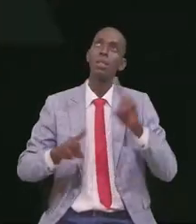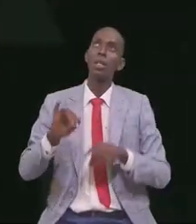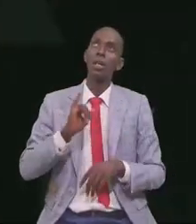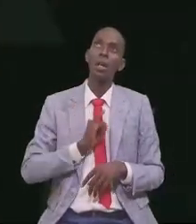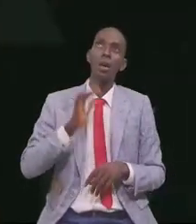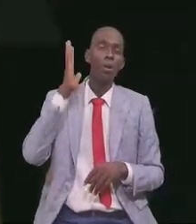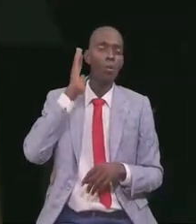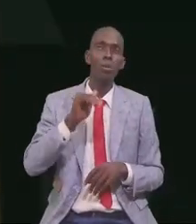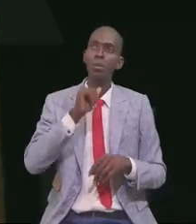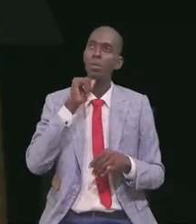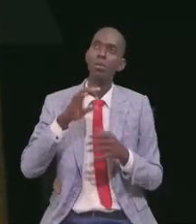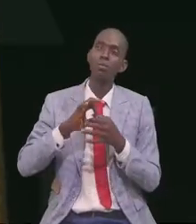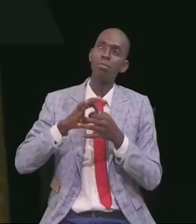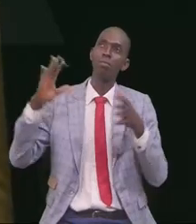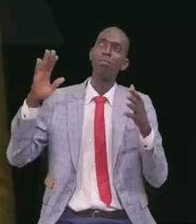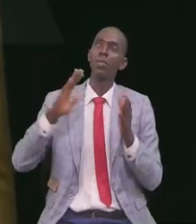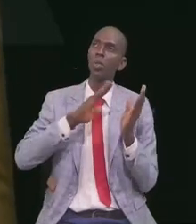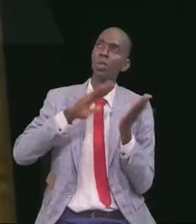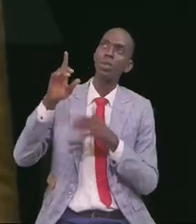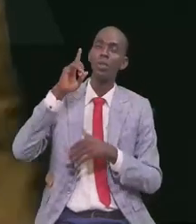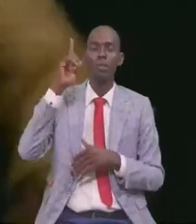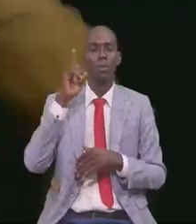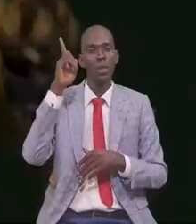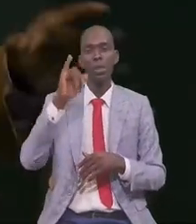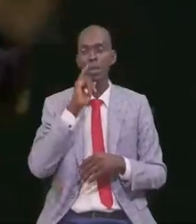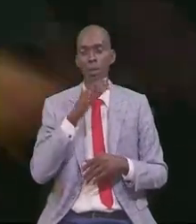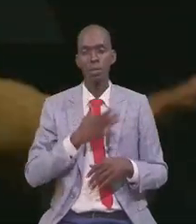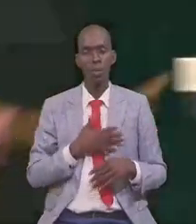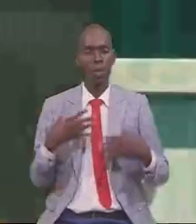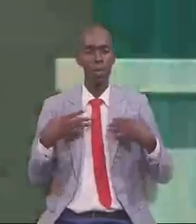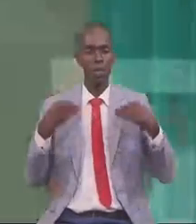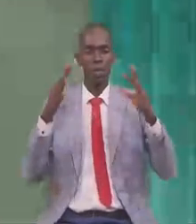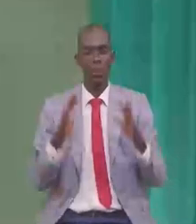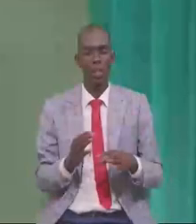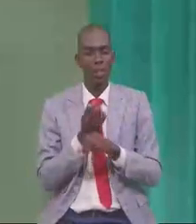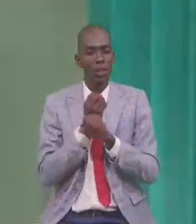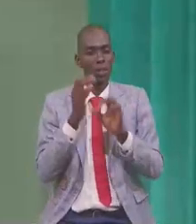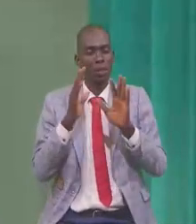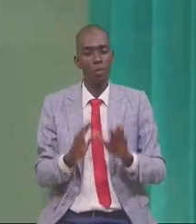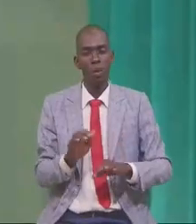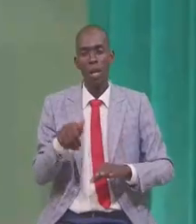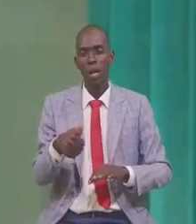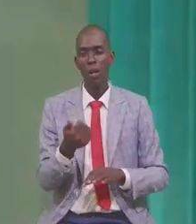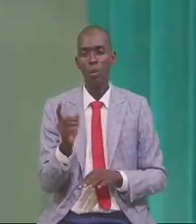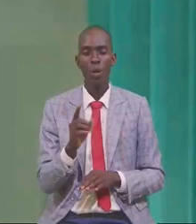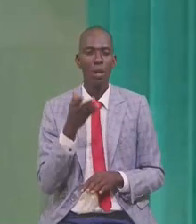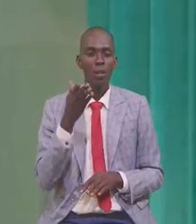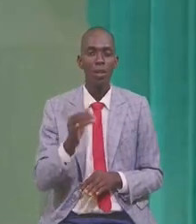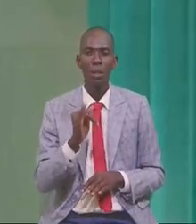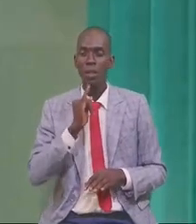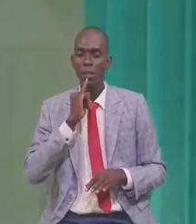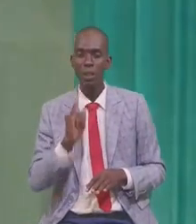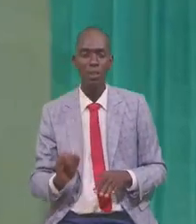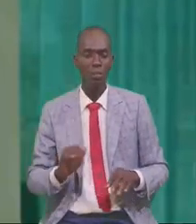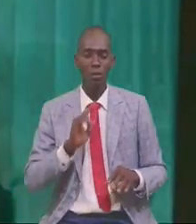je ne le laisserai pas. Il est mon sauveur. Il est mon guérisseur. Partout où il y a une foi active et dynamique de cette